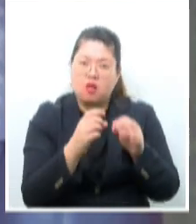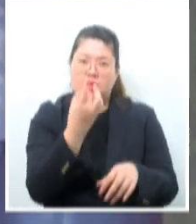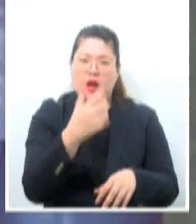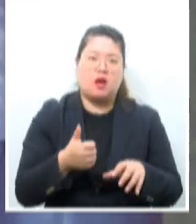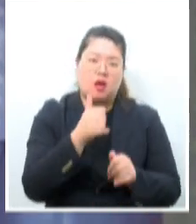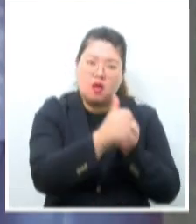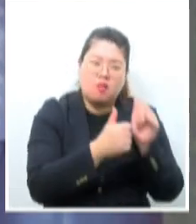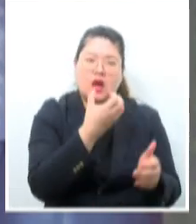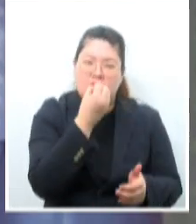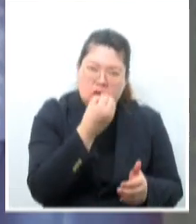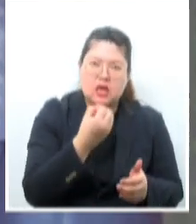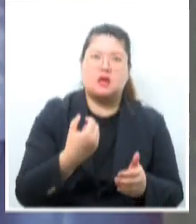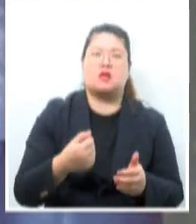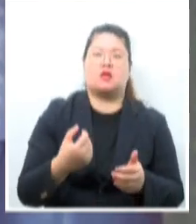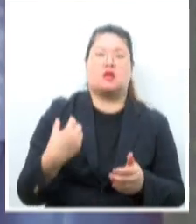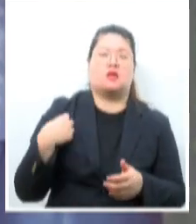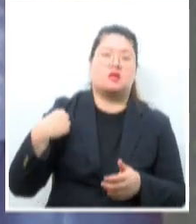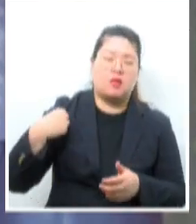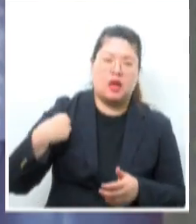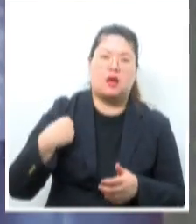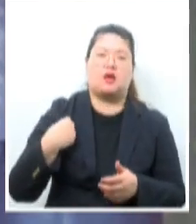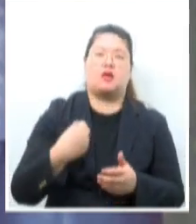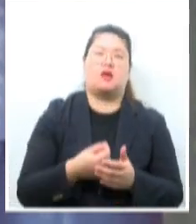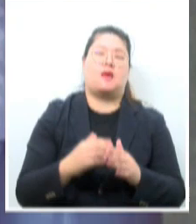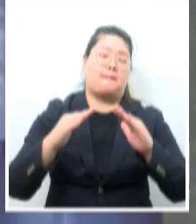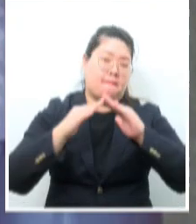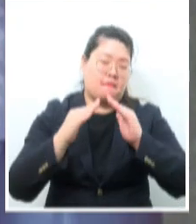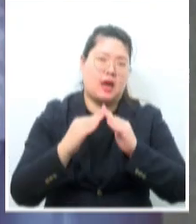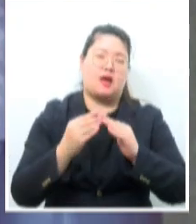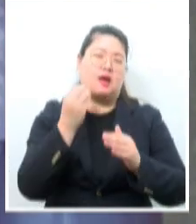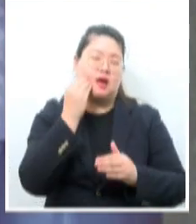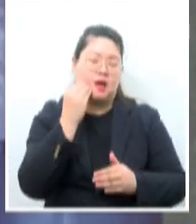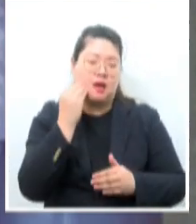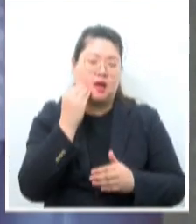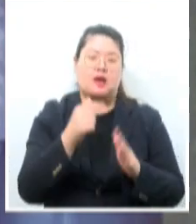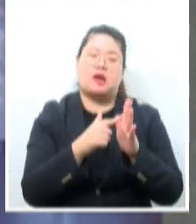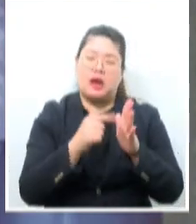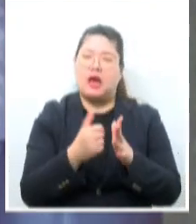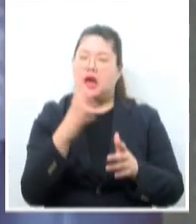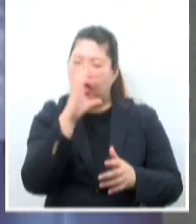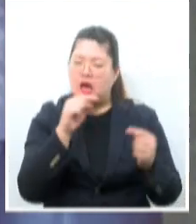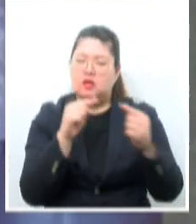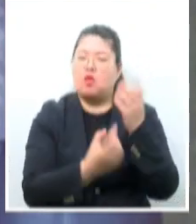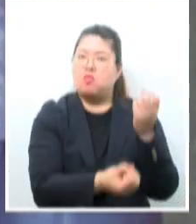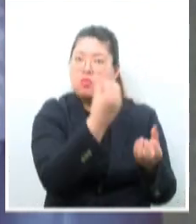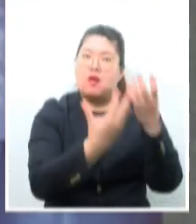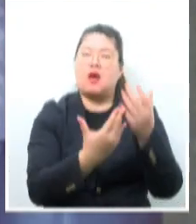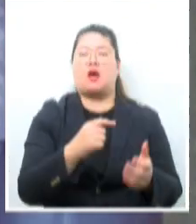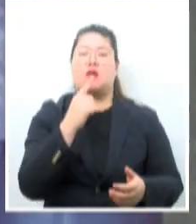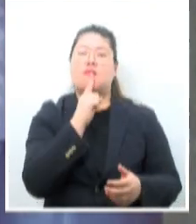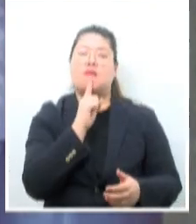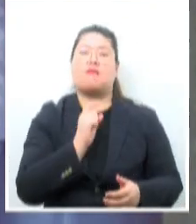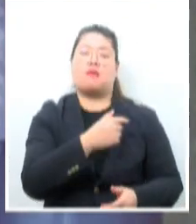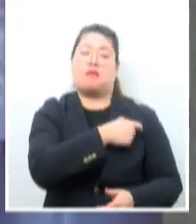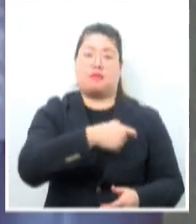ออาหารเครื่องนุ่งห่มที่อยู่อาศัยยารักษาโรคก็หาได้จากในป่าทั้งนั้นพระราชดำรัสสมเด็จพระกนิษฐาธิ